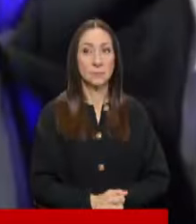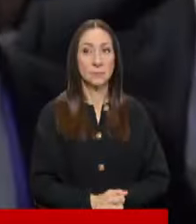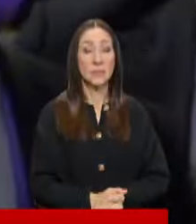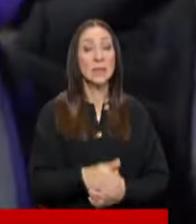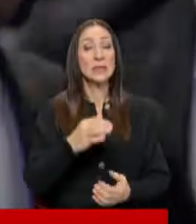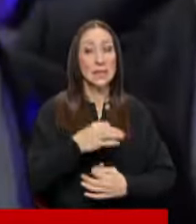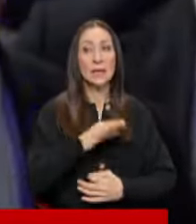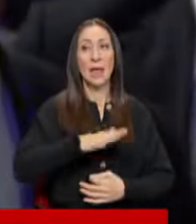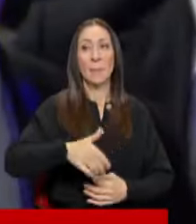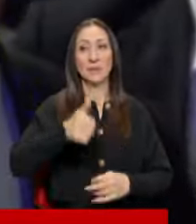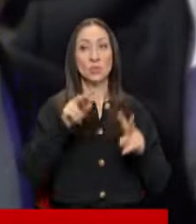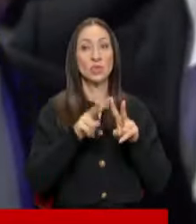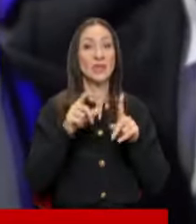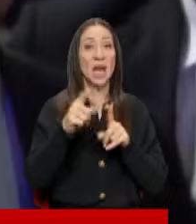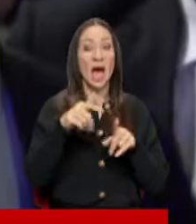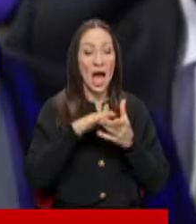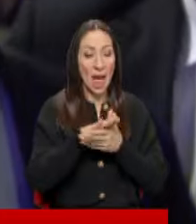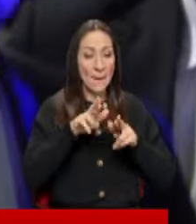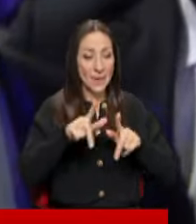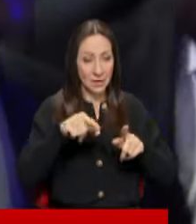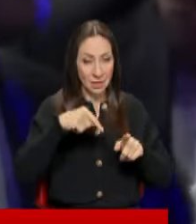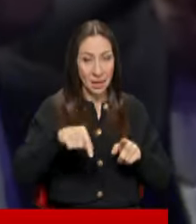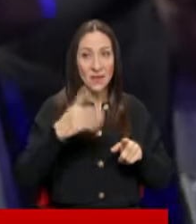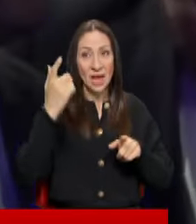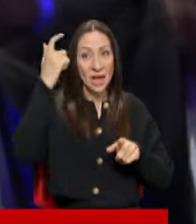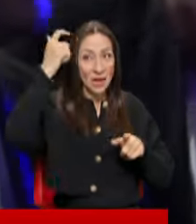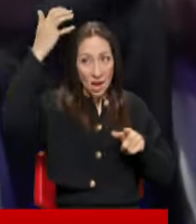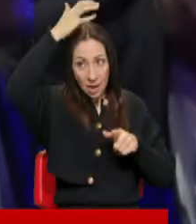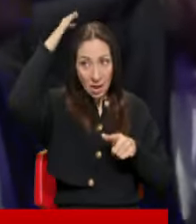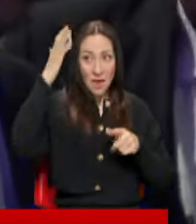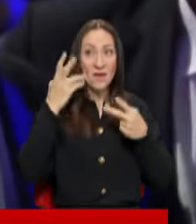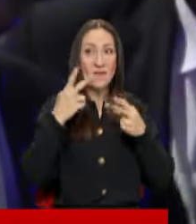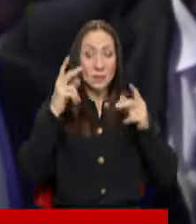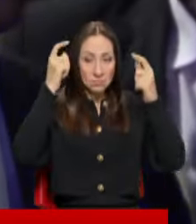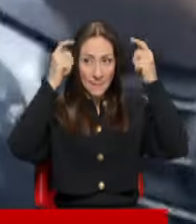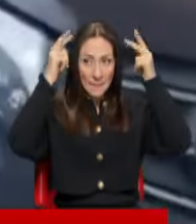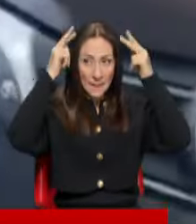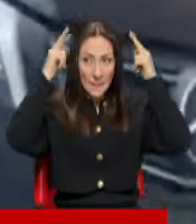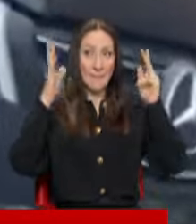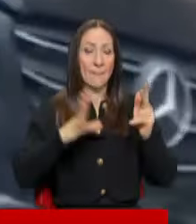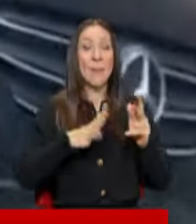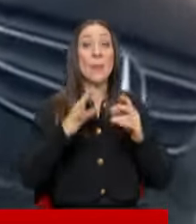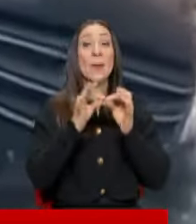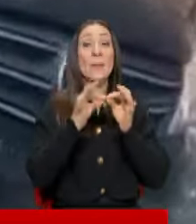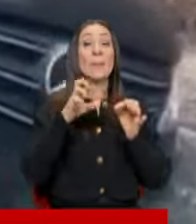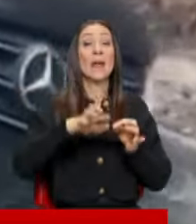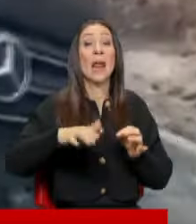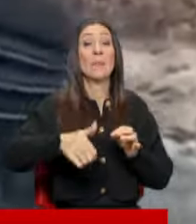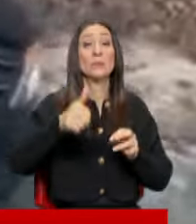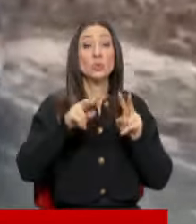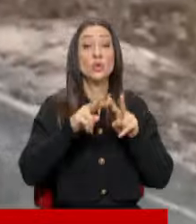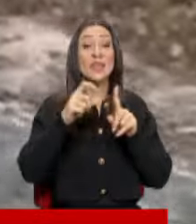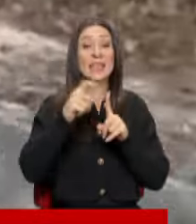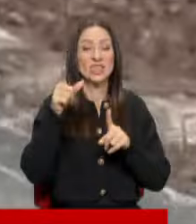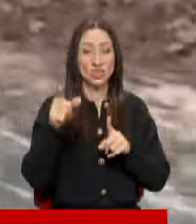Genel Başkanımız Mustafa Destici'nin ayağında çatlak ve kafa bölgesinde çeşitli yaralanmalar olmuştur. Büyük Birlik Partisi Genel Başkanı